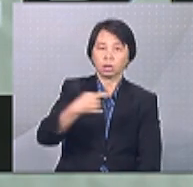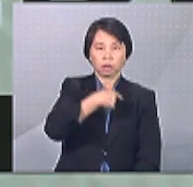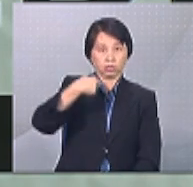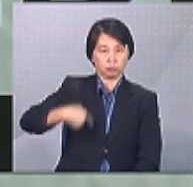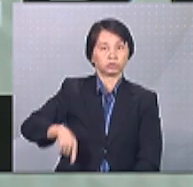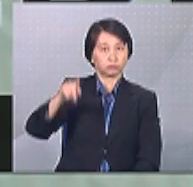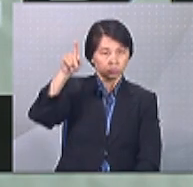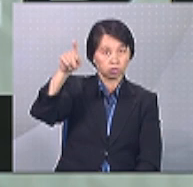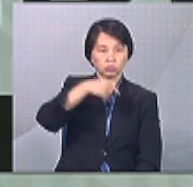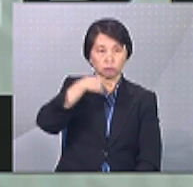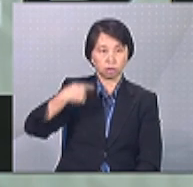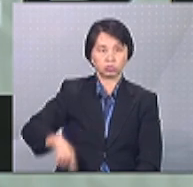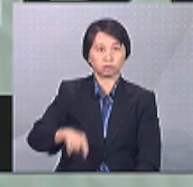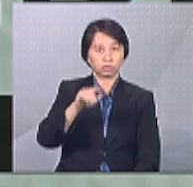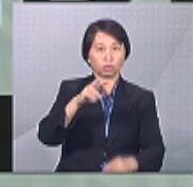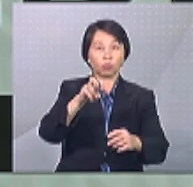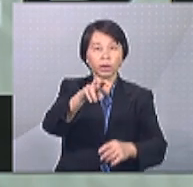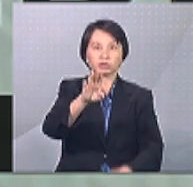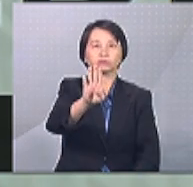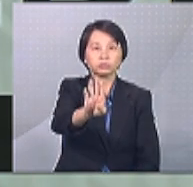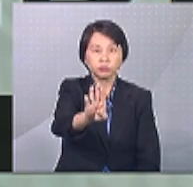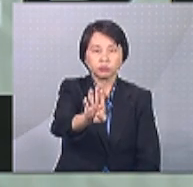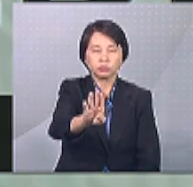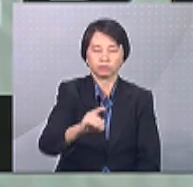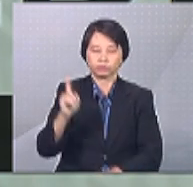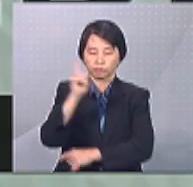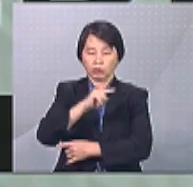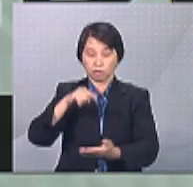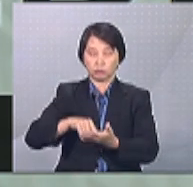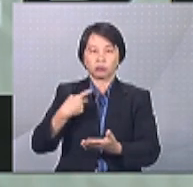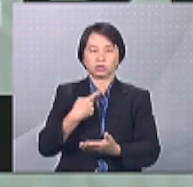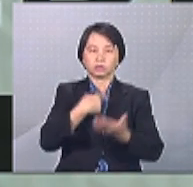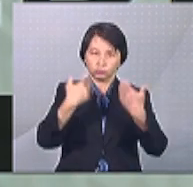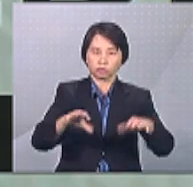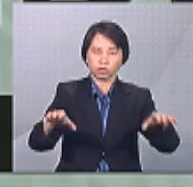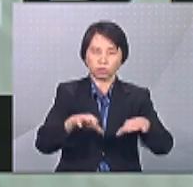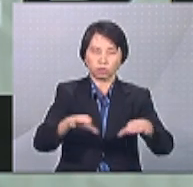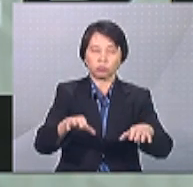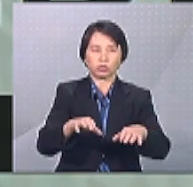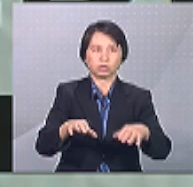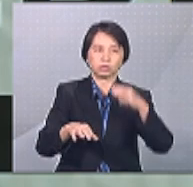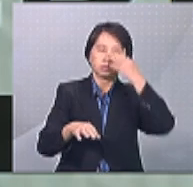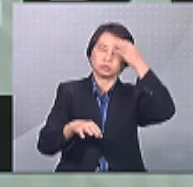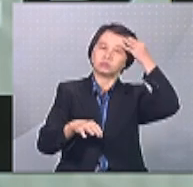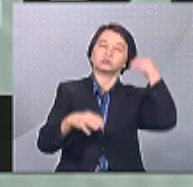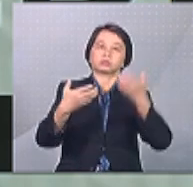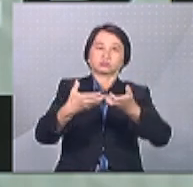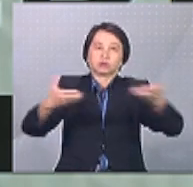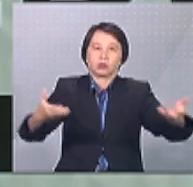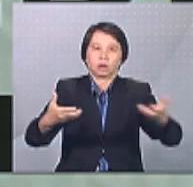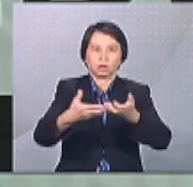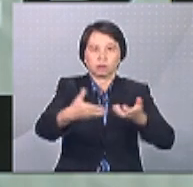ialah strain B. Dan hari ini kita telah laksanakan juga pengasingan dan